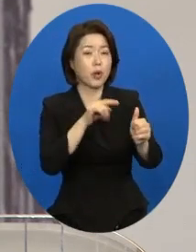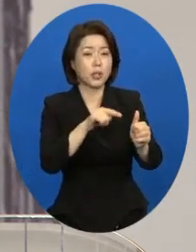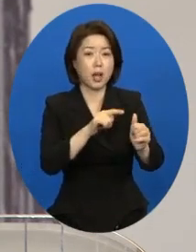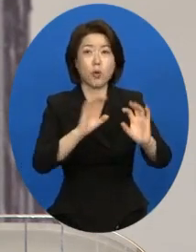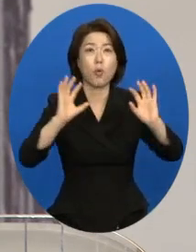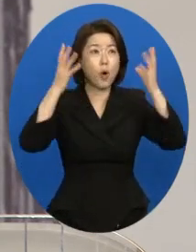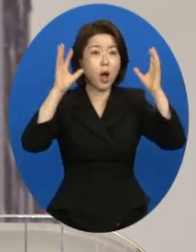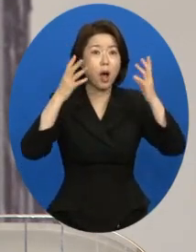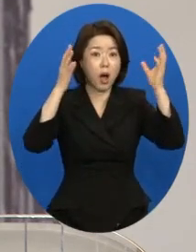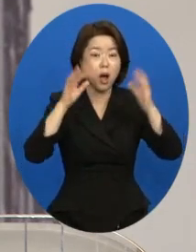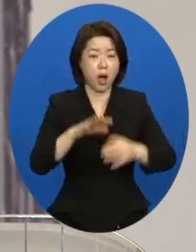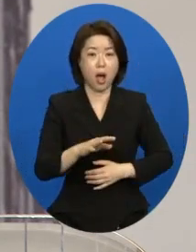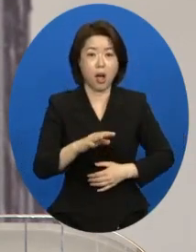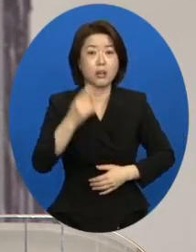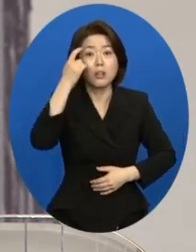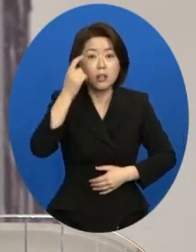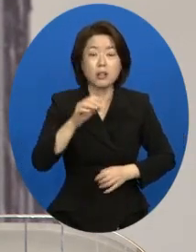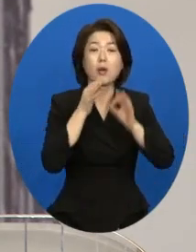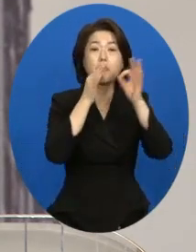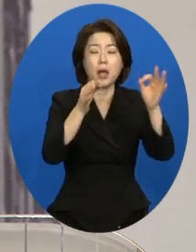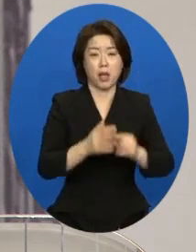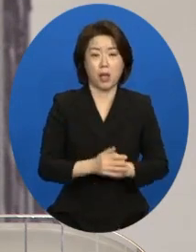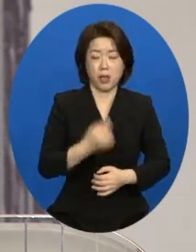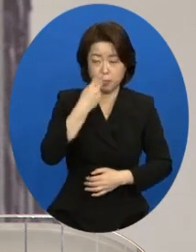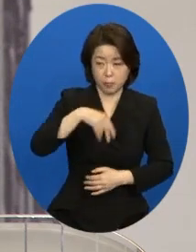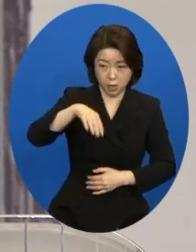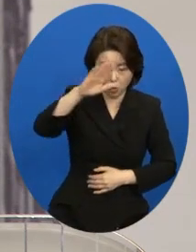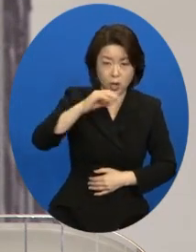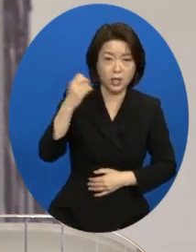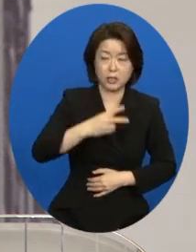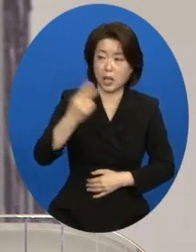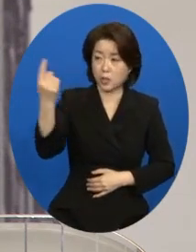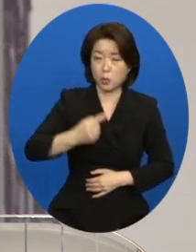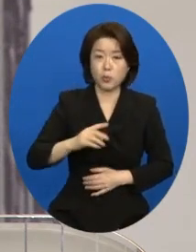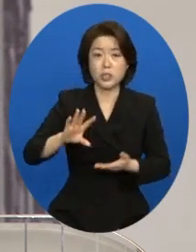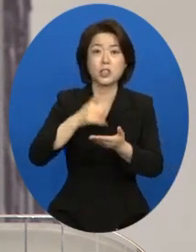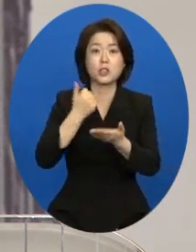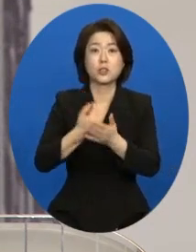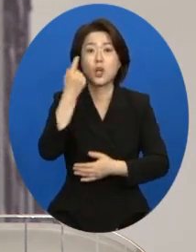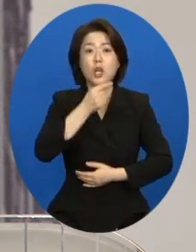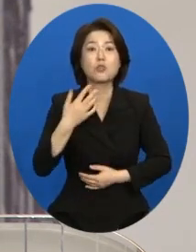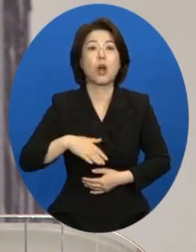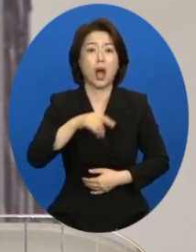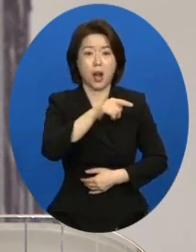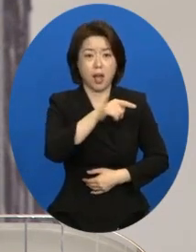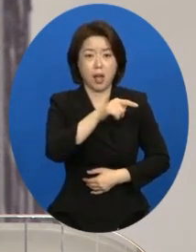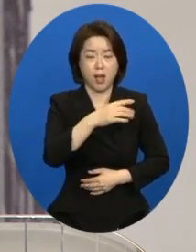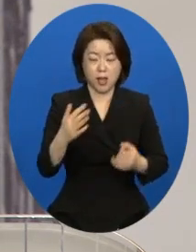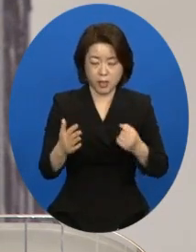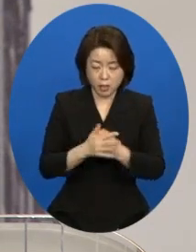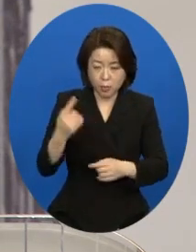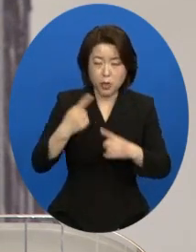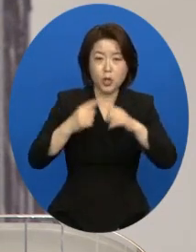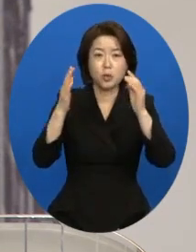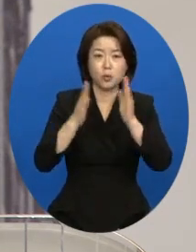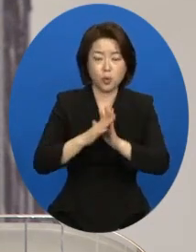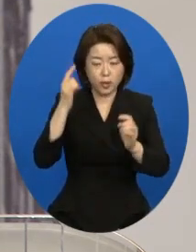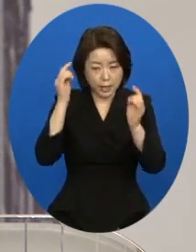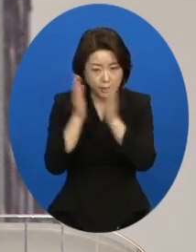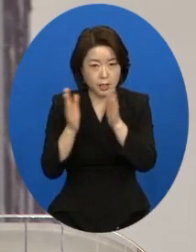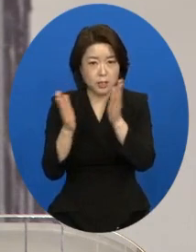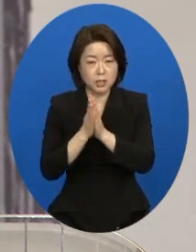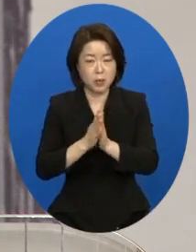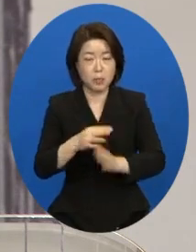여러분 진짜입니다. 히틀러가 다시 오신 그리스도인 줄 알았다고요. 그래서 교회가 자발적으로